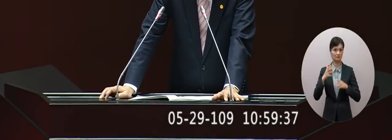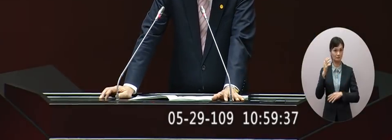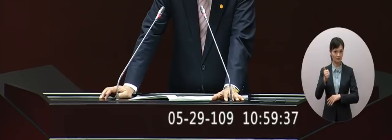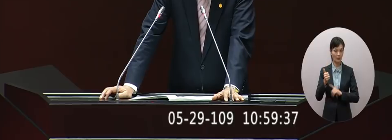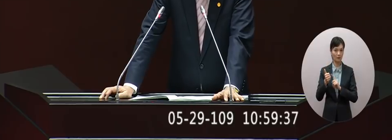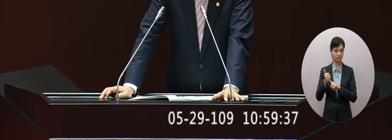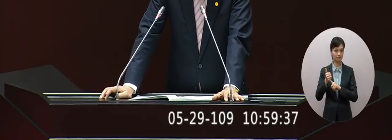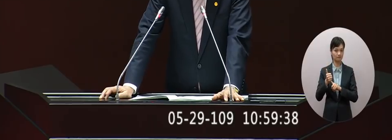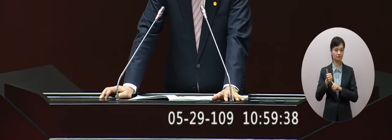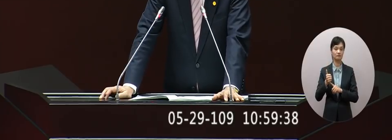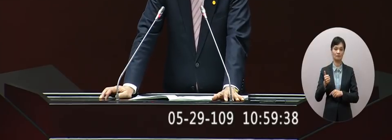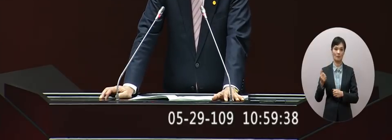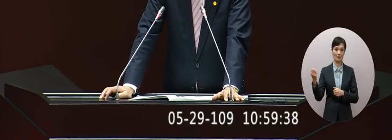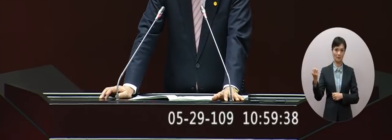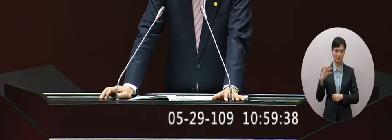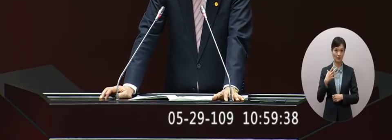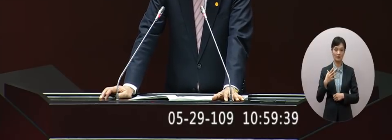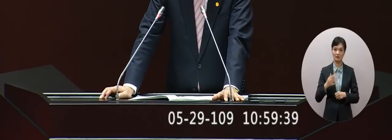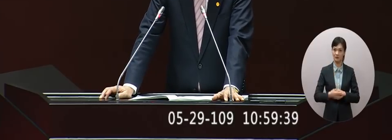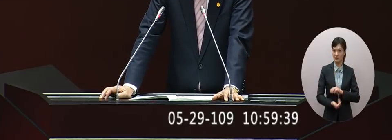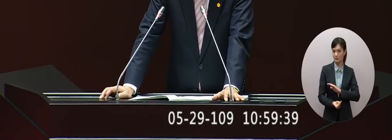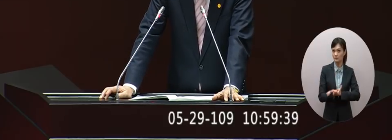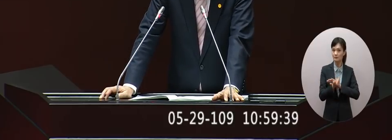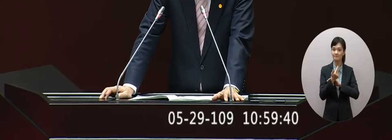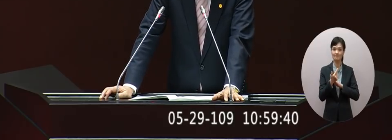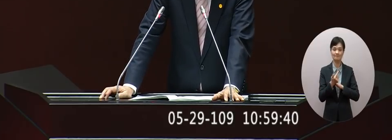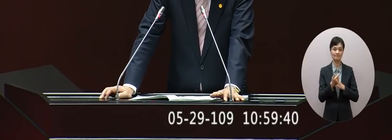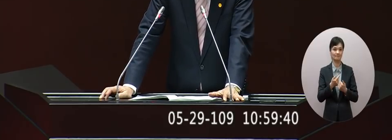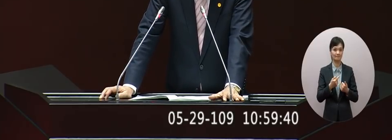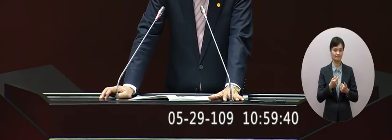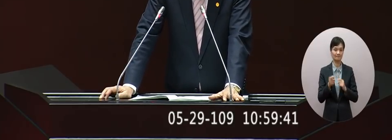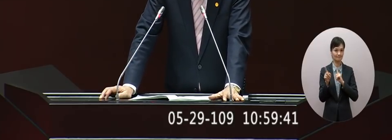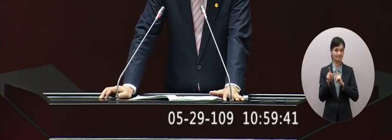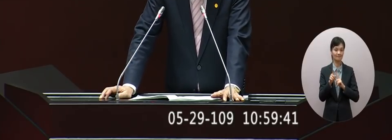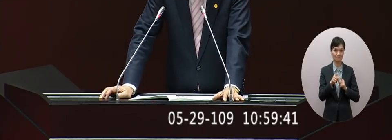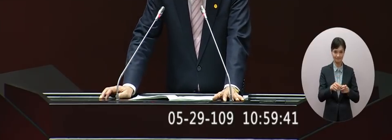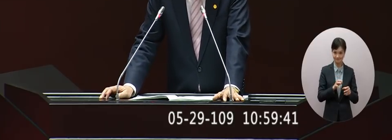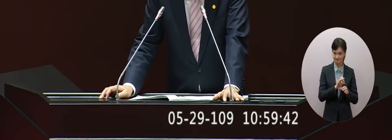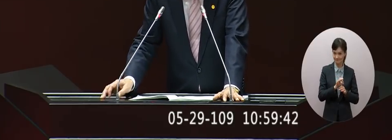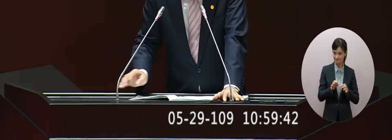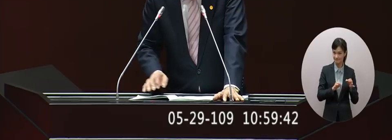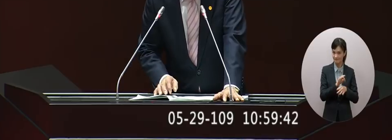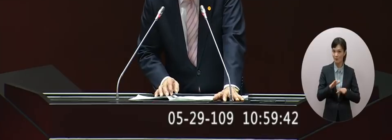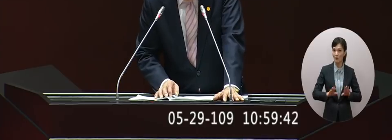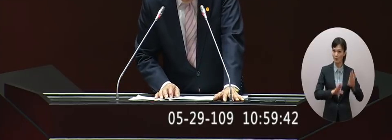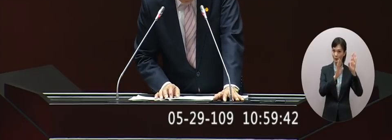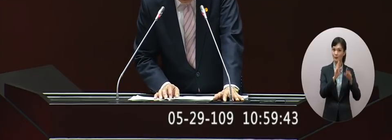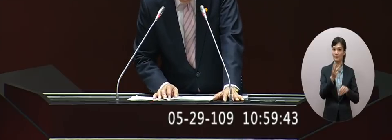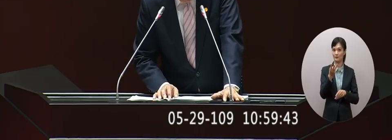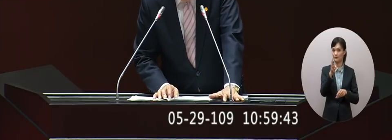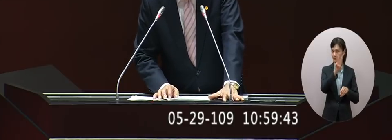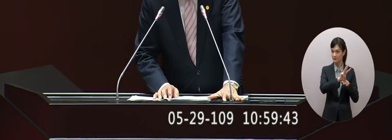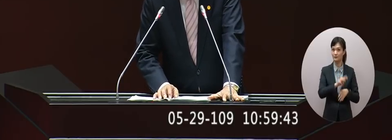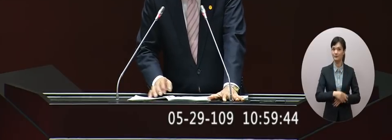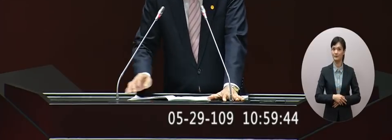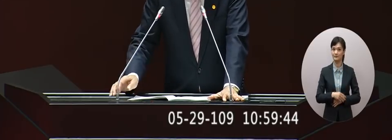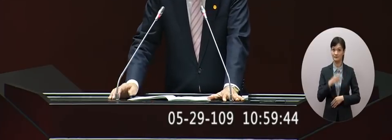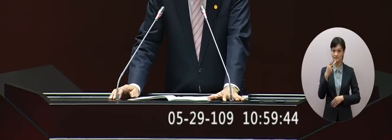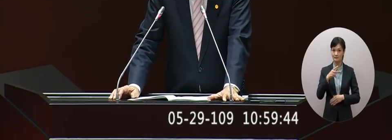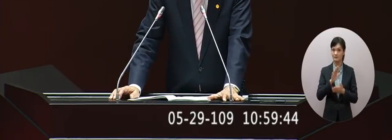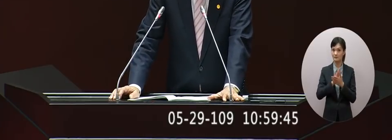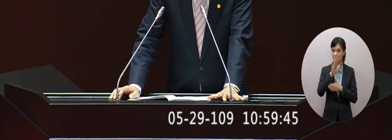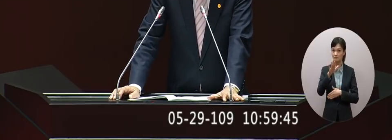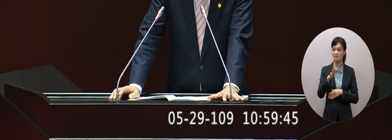指示下已经快速成长了3倍，未来还要投入更多的资